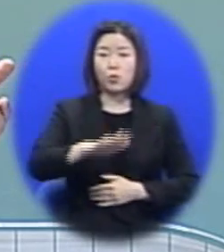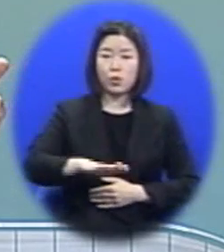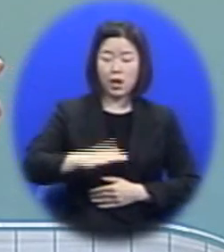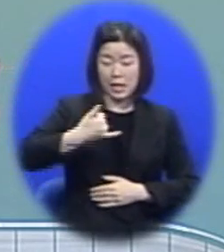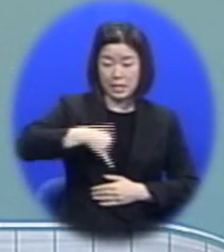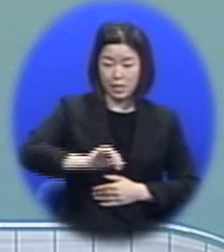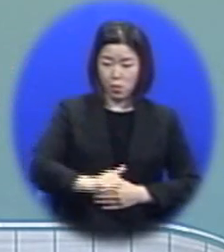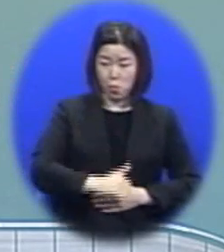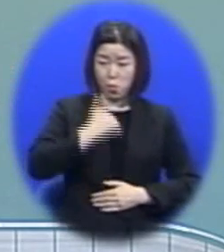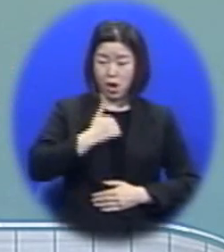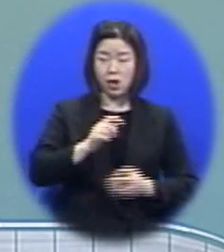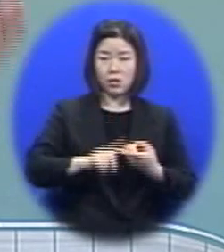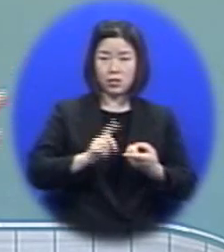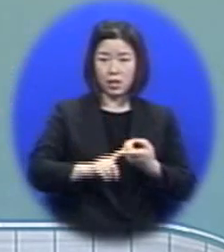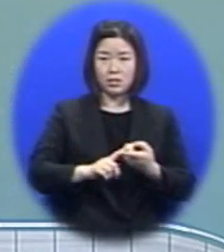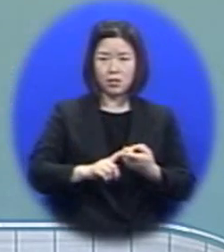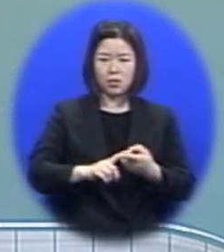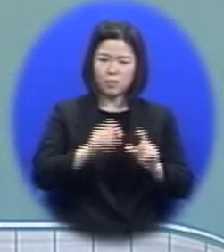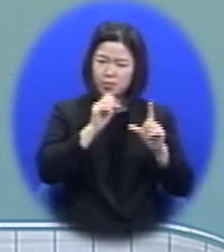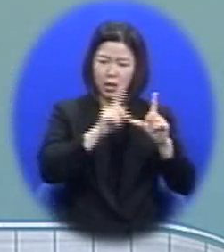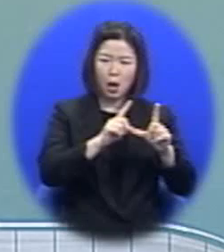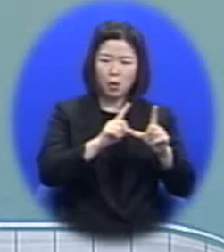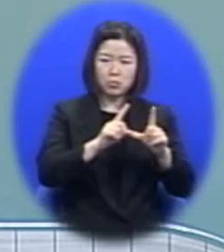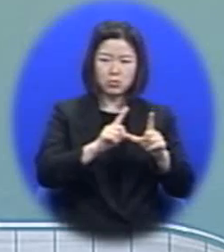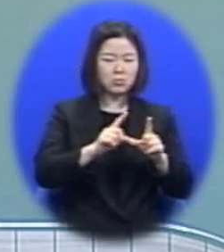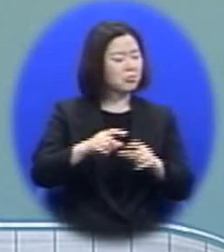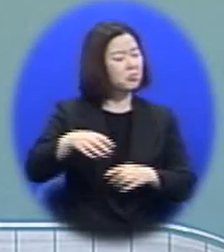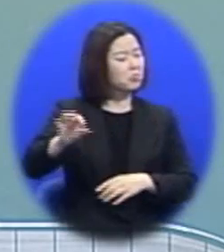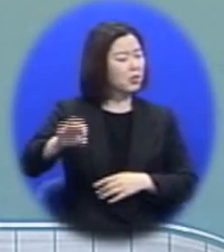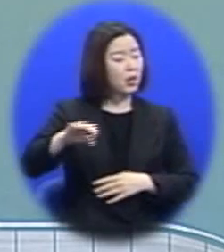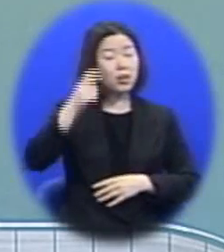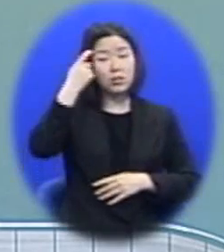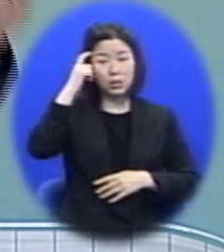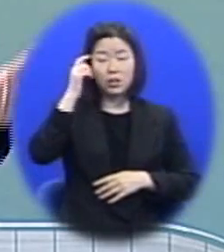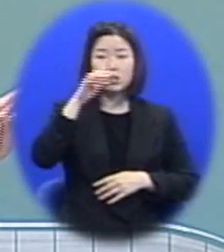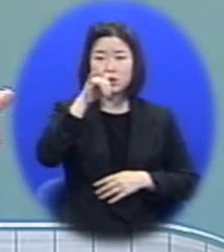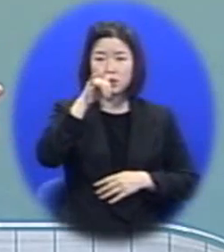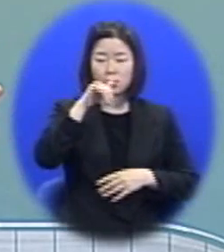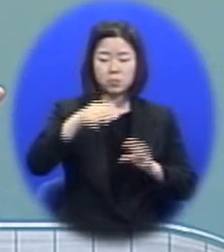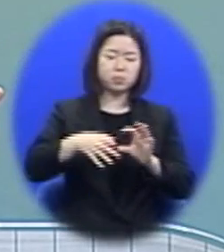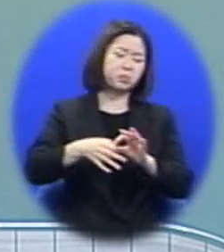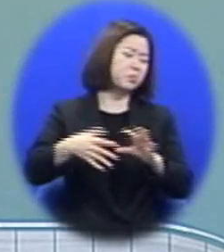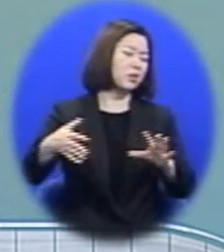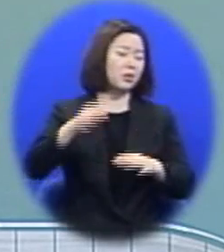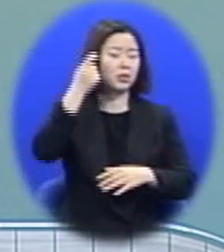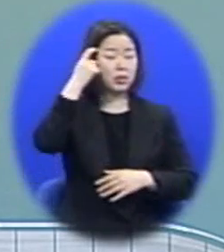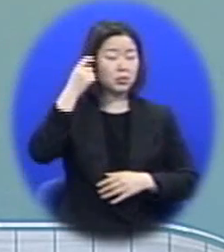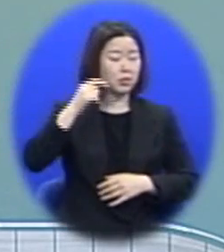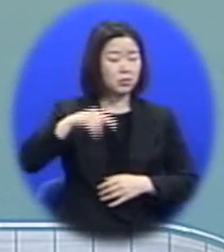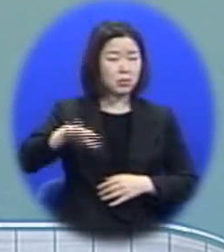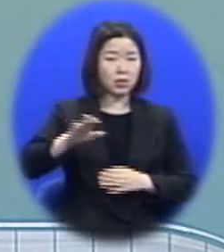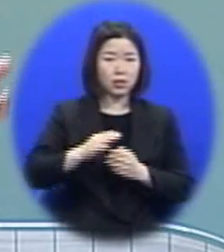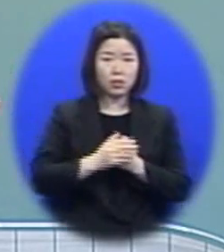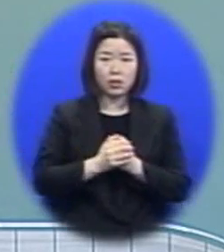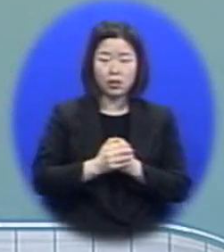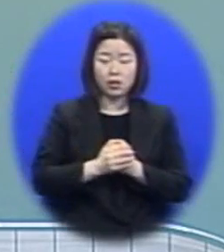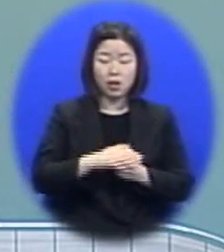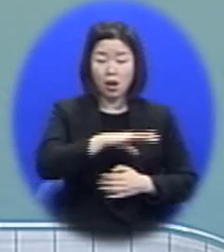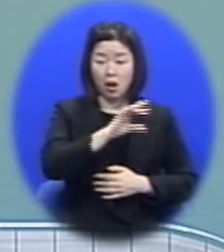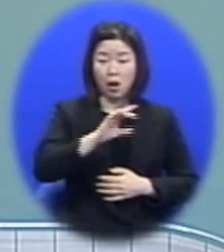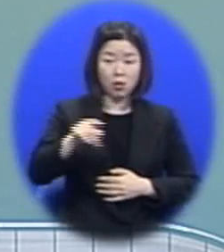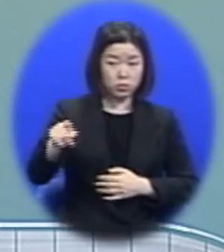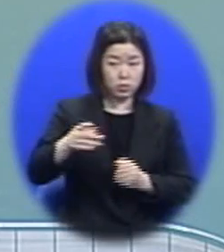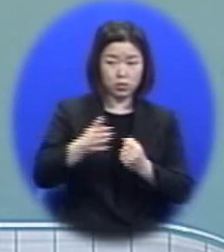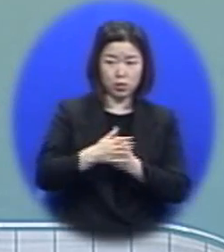대해서 대부분 아무렇지 않게 여깁니다 무관심하게 지나갑니다 때때로는 그것 때문에 화를 내기도